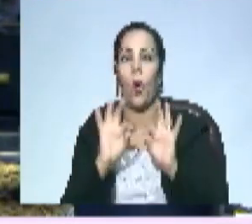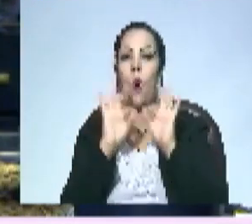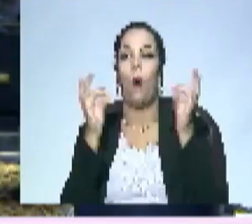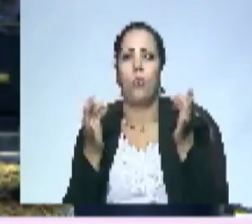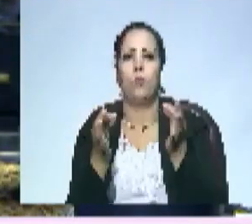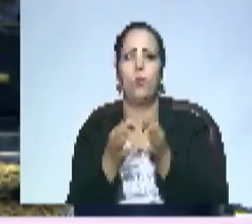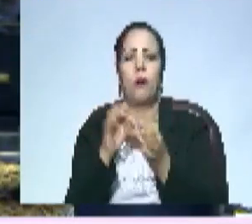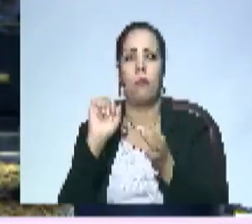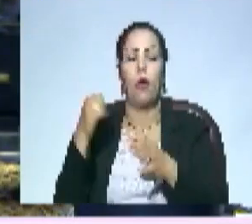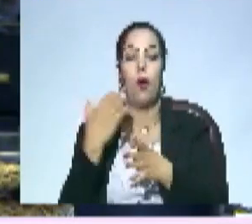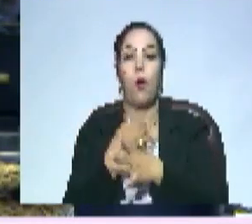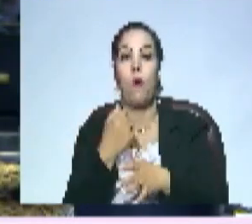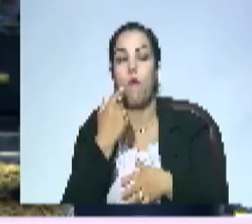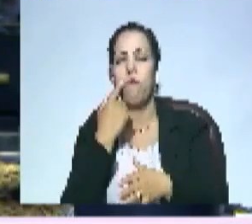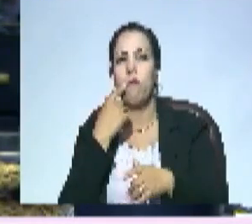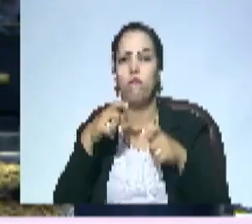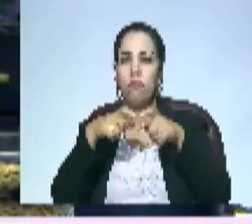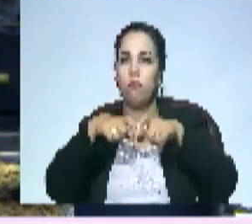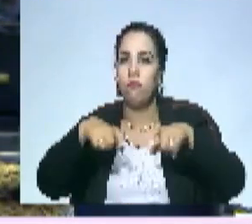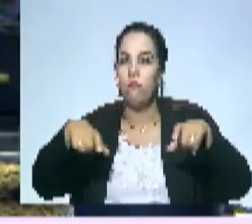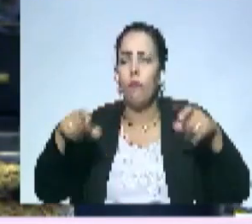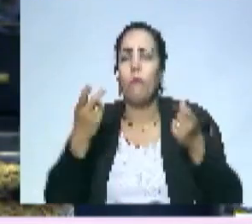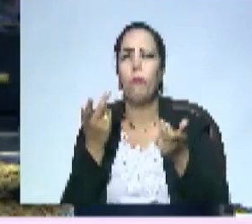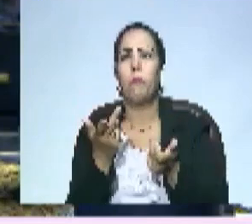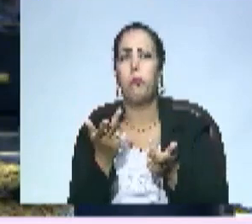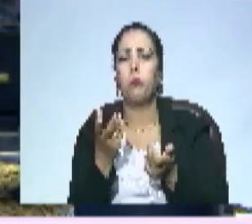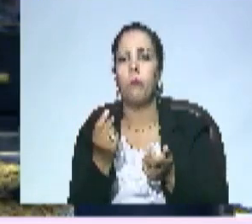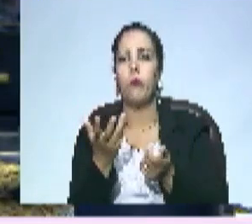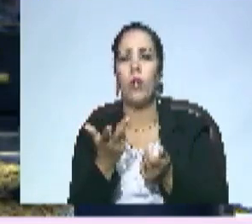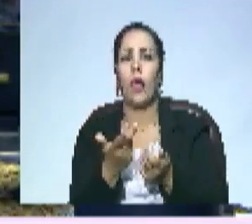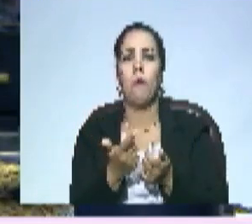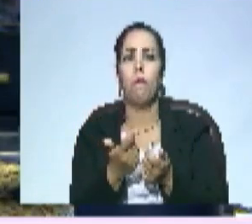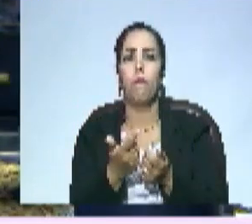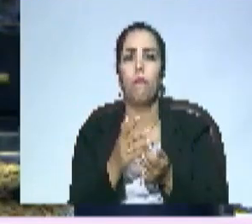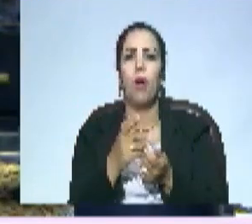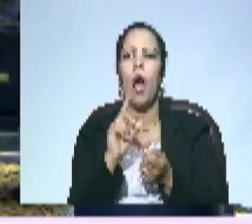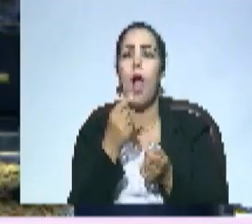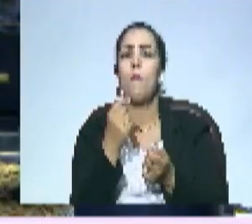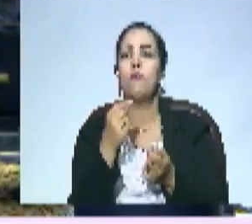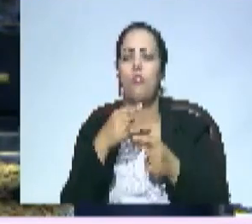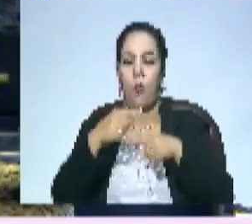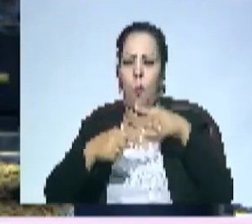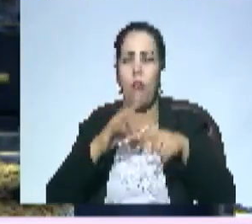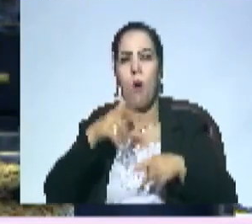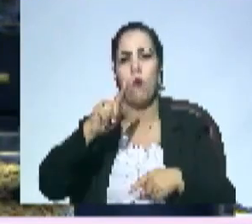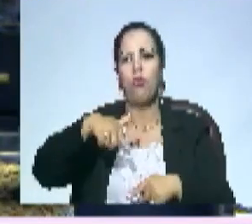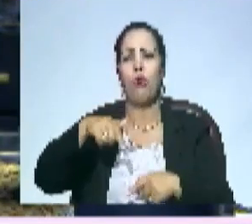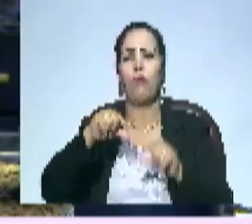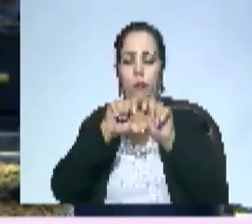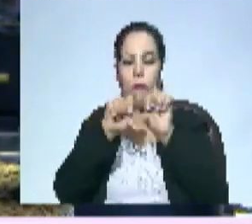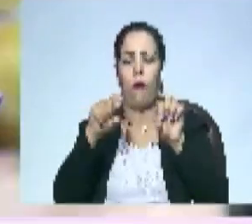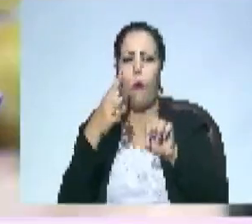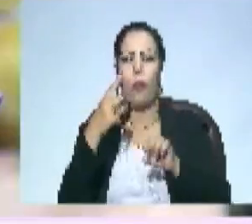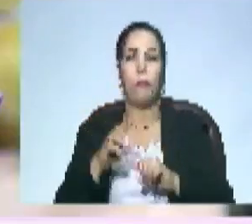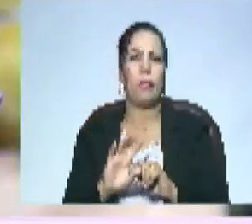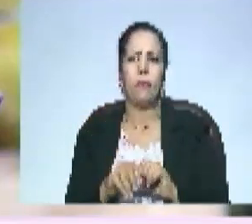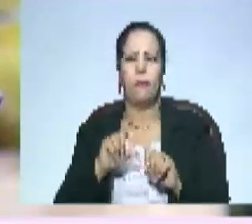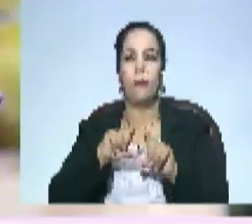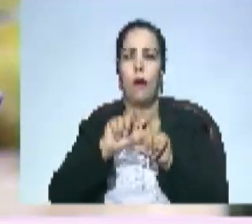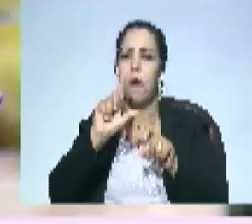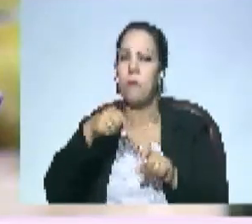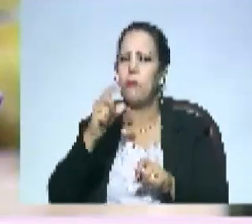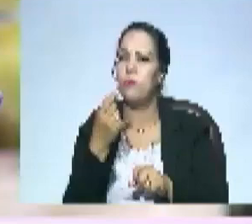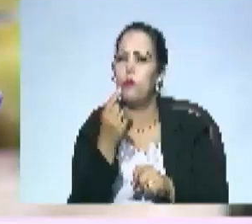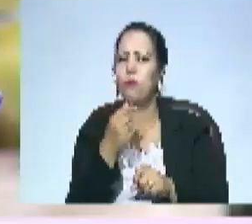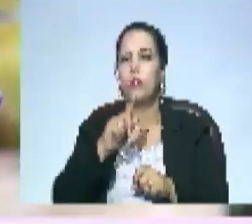يعني هي علبه الكنالوني بتبقى فيها حوالي 15 او 16 قطعه يعني ا يعني